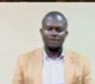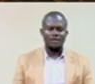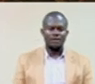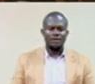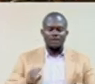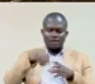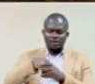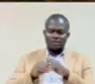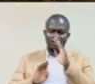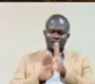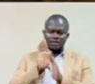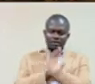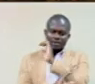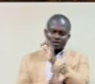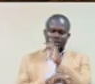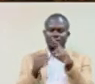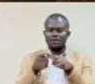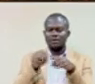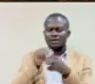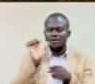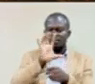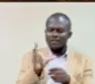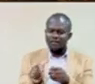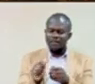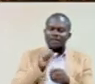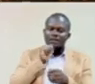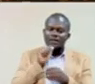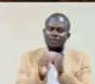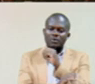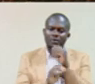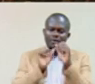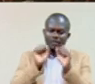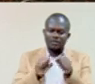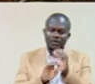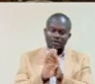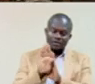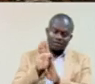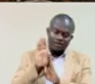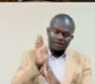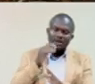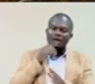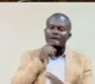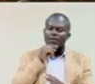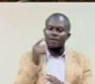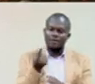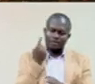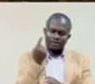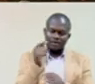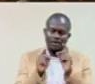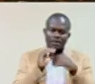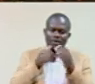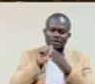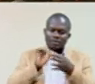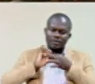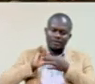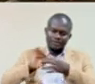iterambere ry'ibihugu bitandukanye bya Afurika, ntabwo ibihugu bishobora gutera imbere ari abagabo gusa. Abantu bagomba